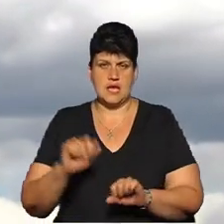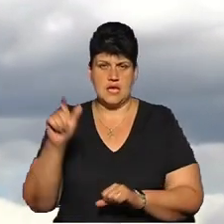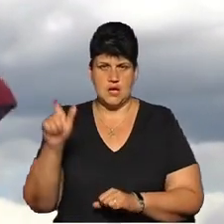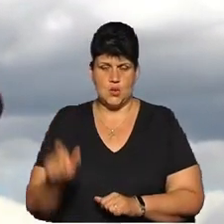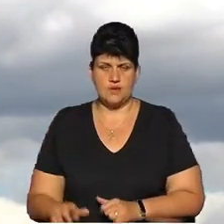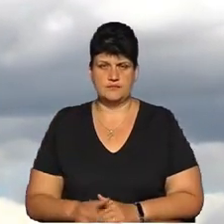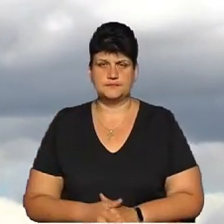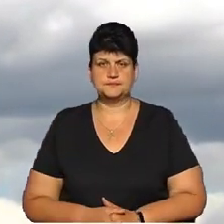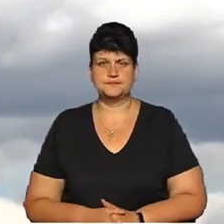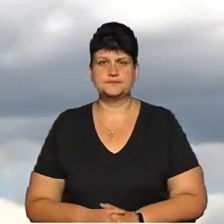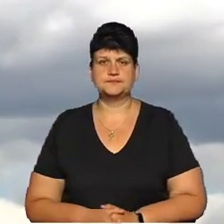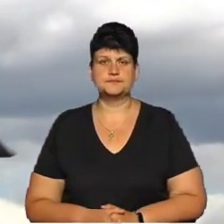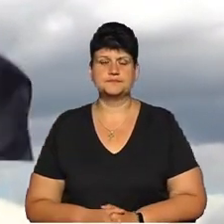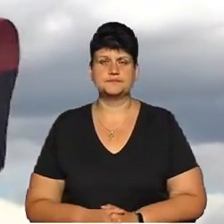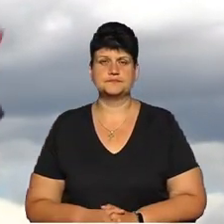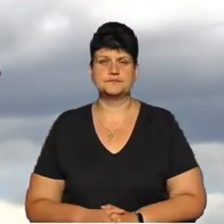Тернопільщина.